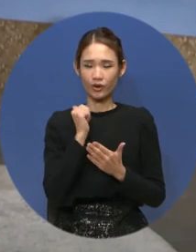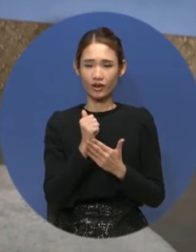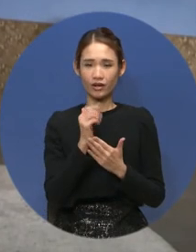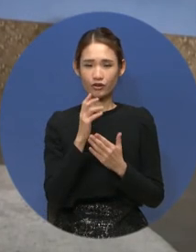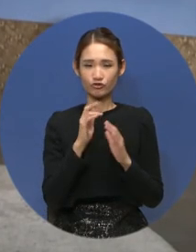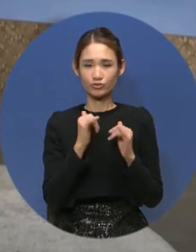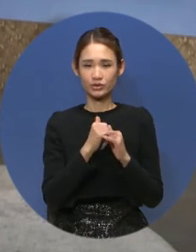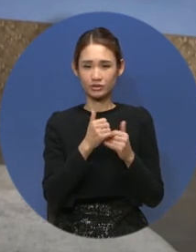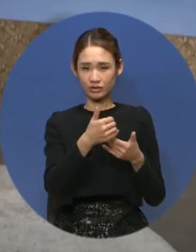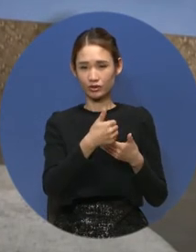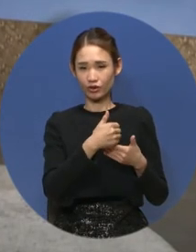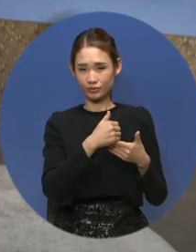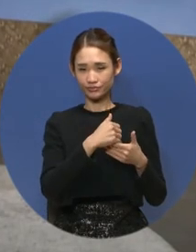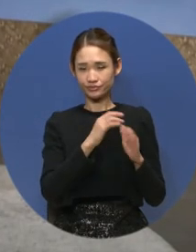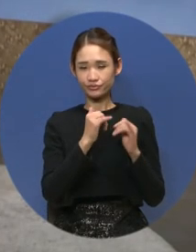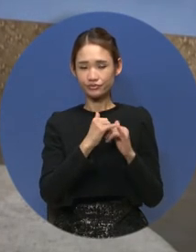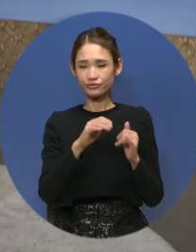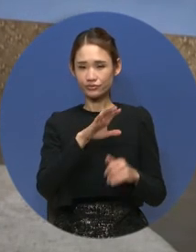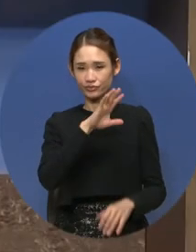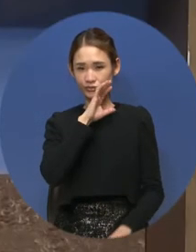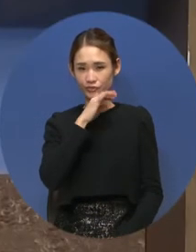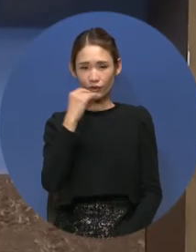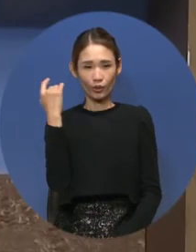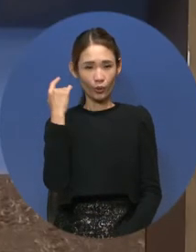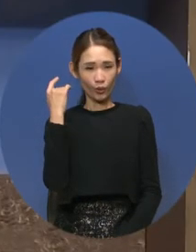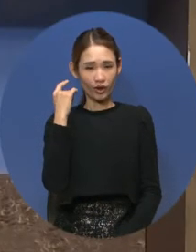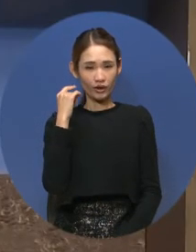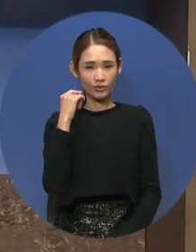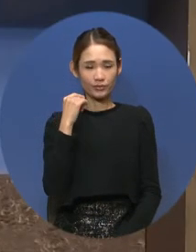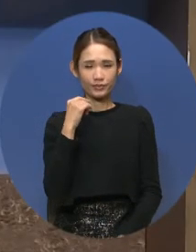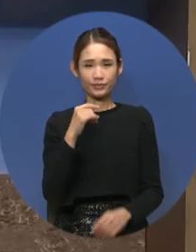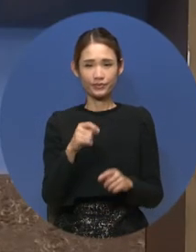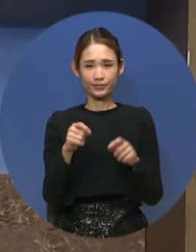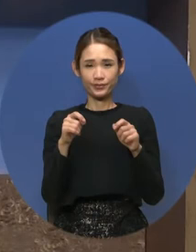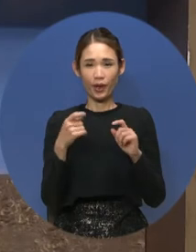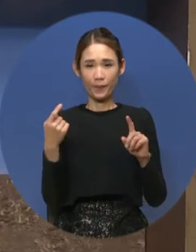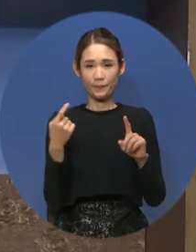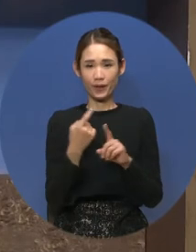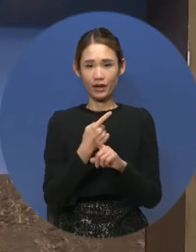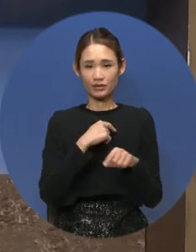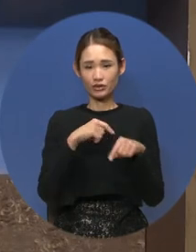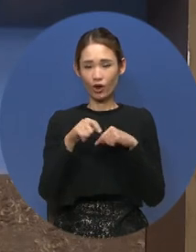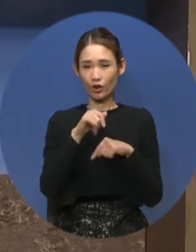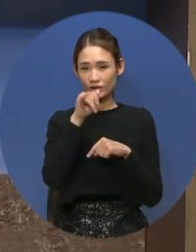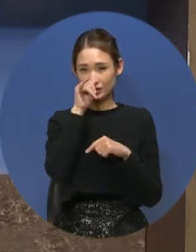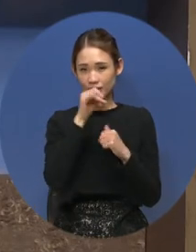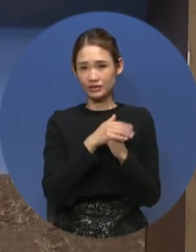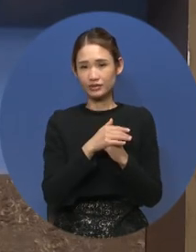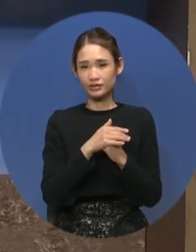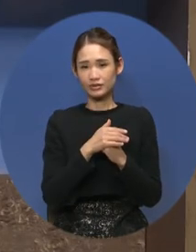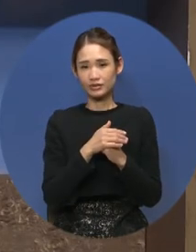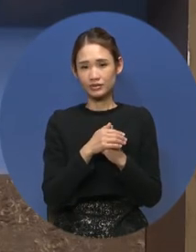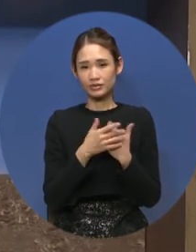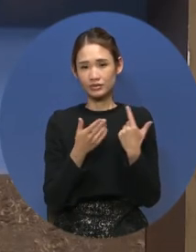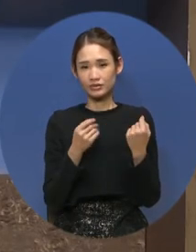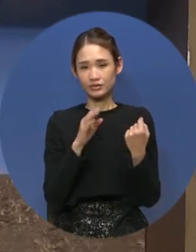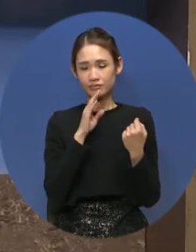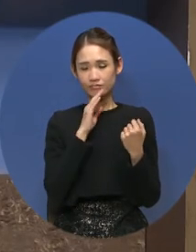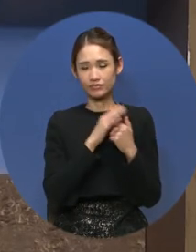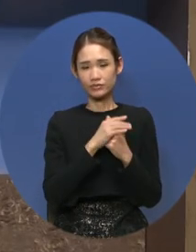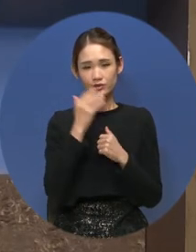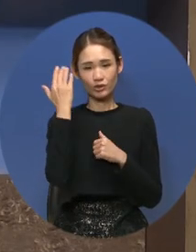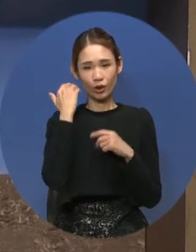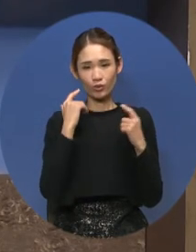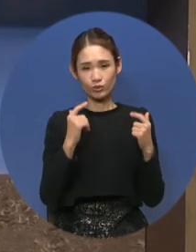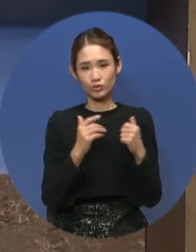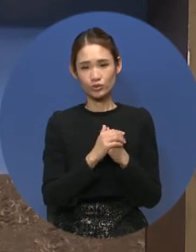청와대에서도 이 국민청원으로 국민의 목소리가 반영된 정책이 나오고 있잖아요. 네. 그런 것처럼 이